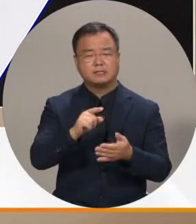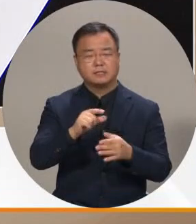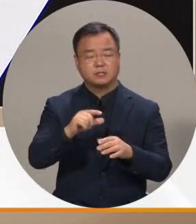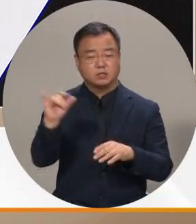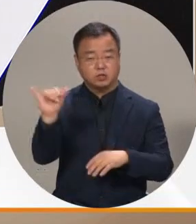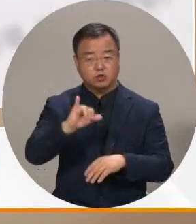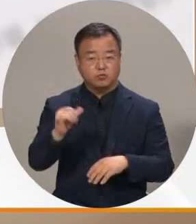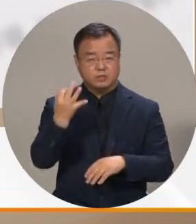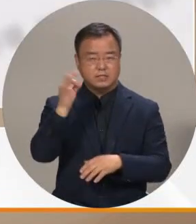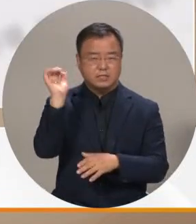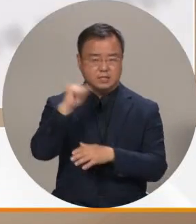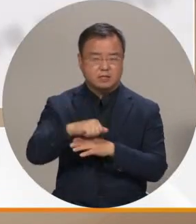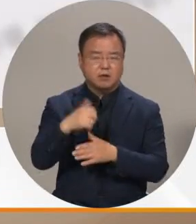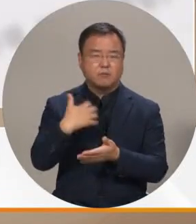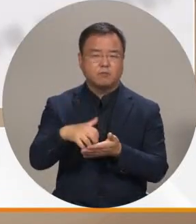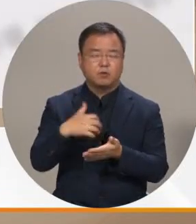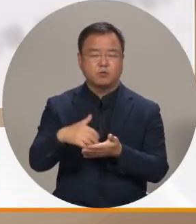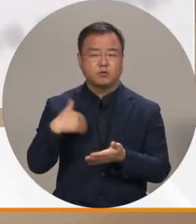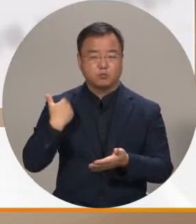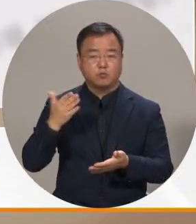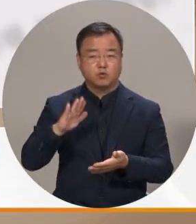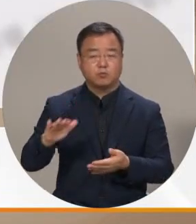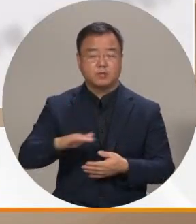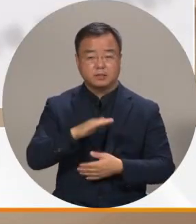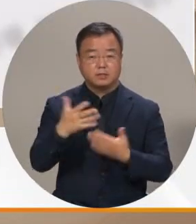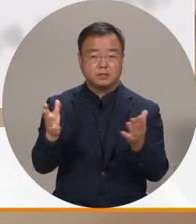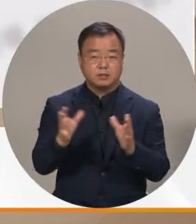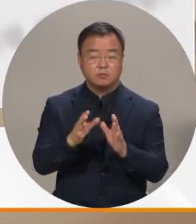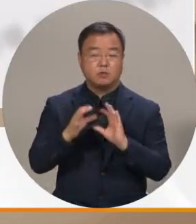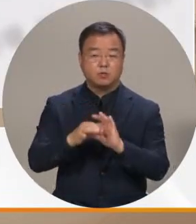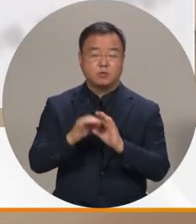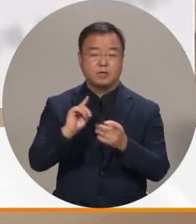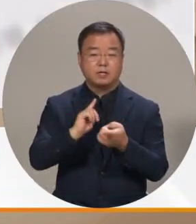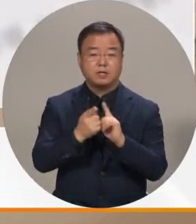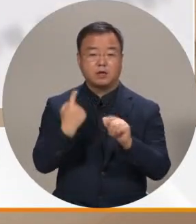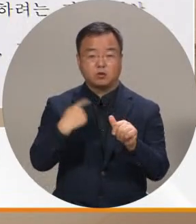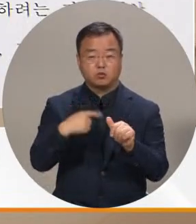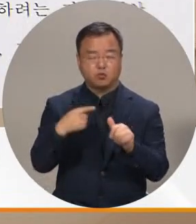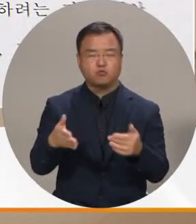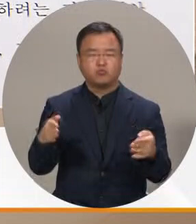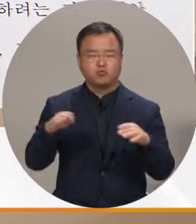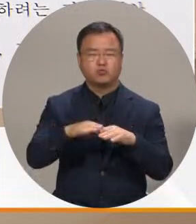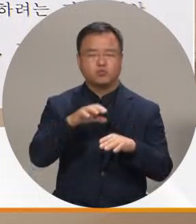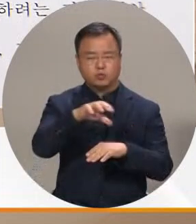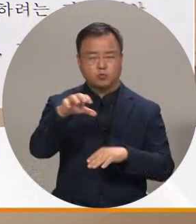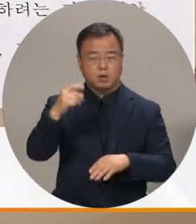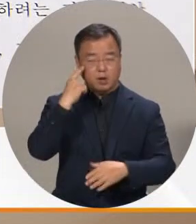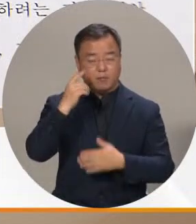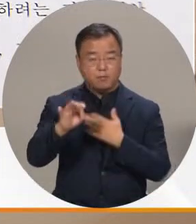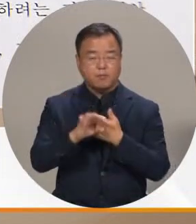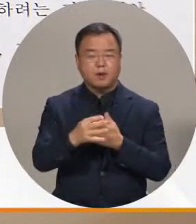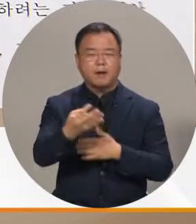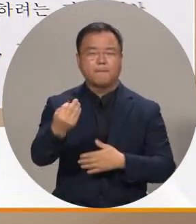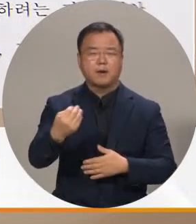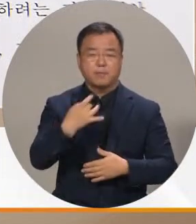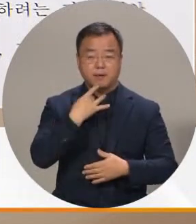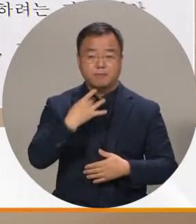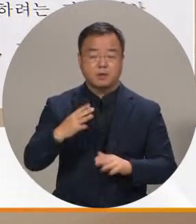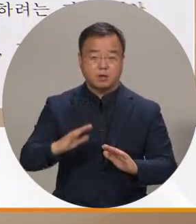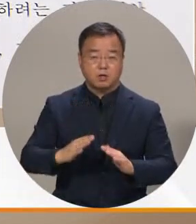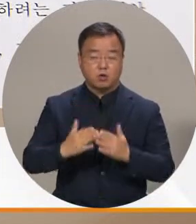전체 현황을 알 수는 없지만 저희 단체에 소속된 대안교육기관만 보더라도 일부분만이 건축법상의